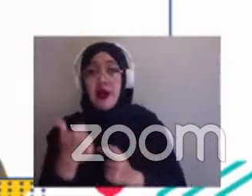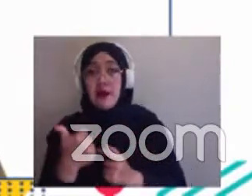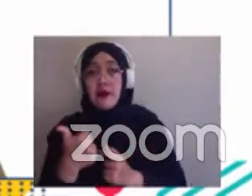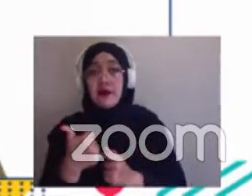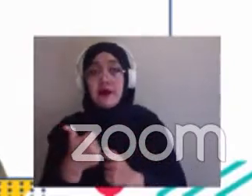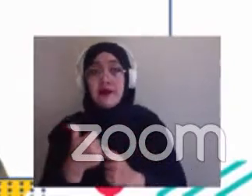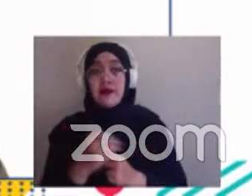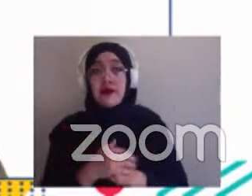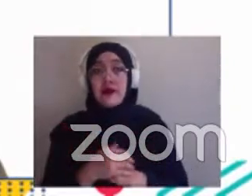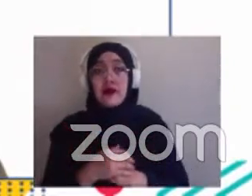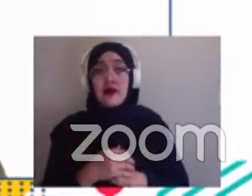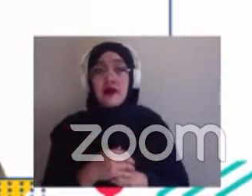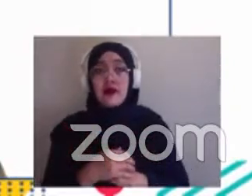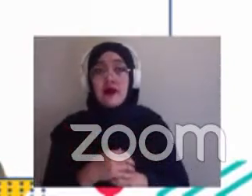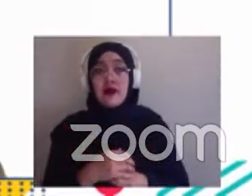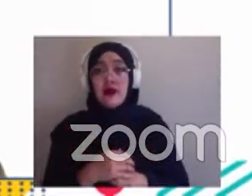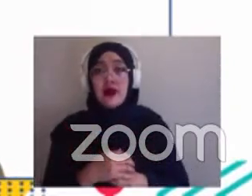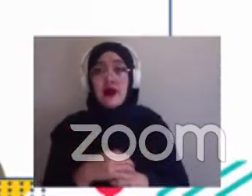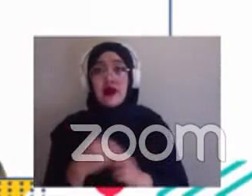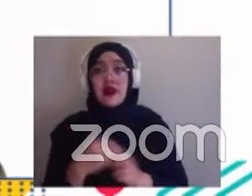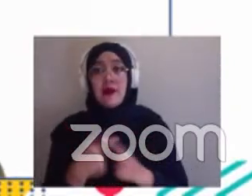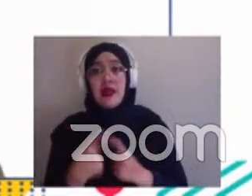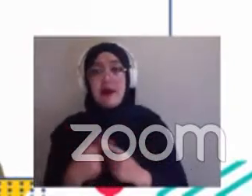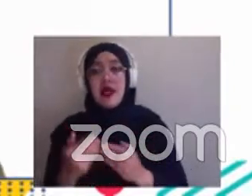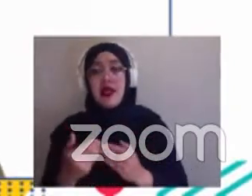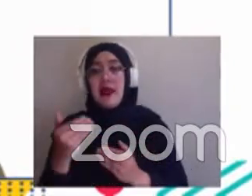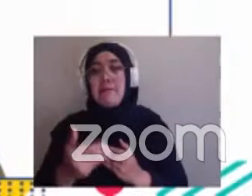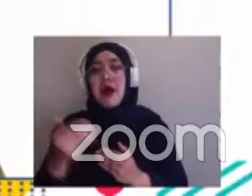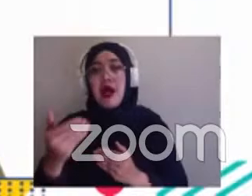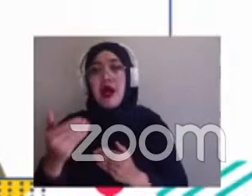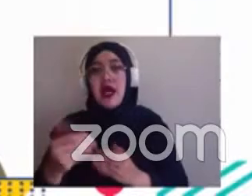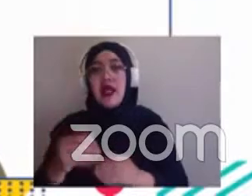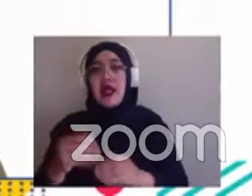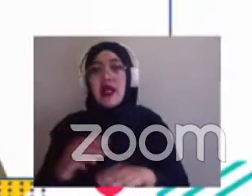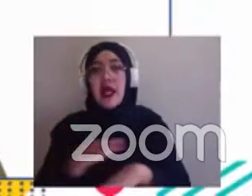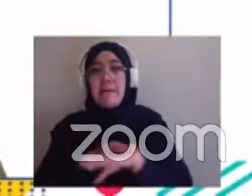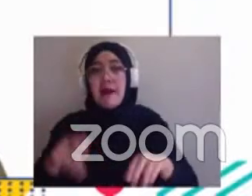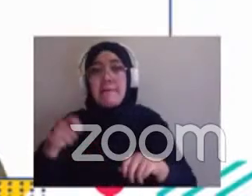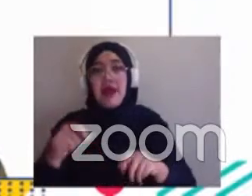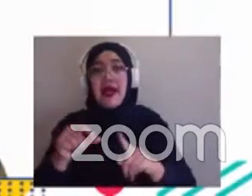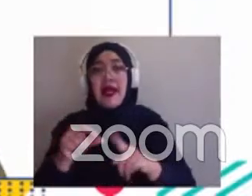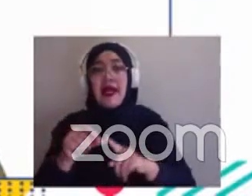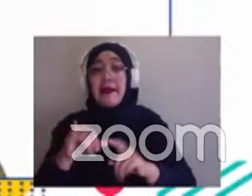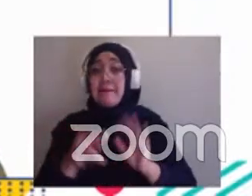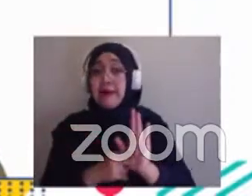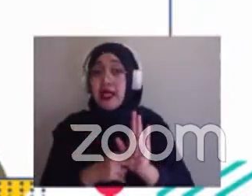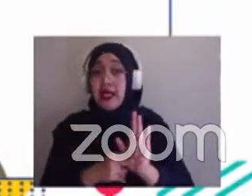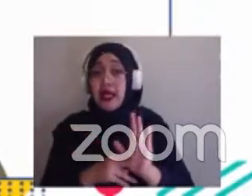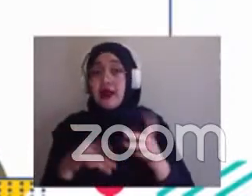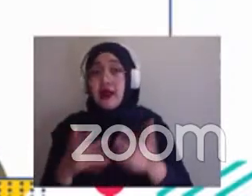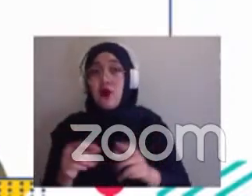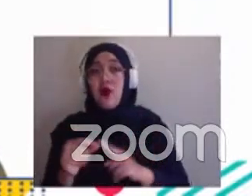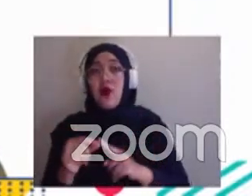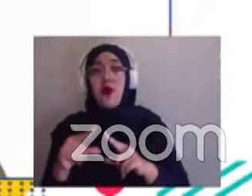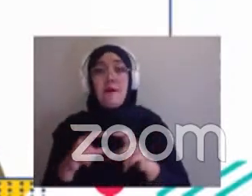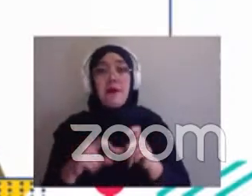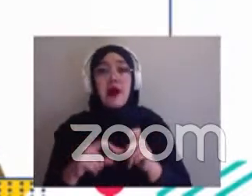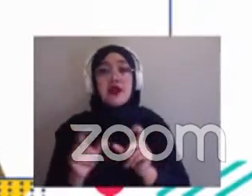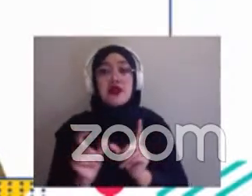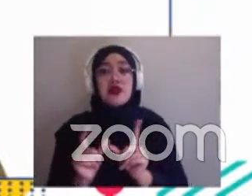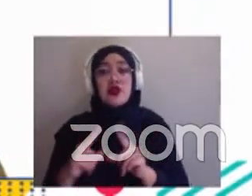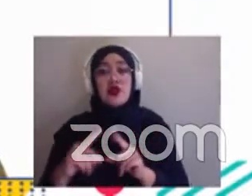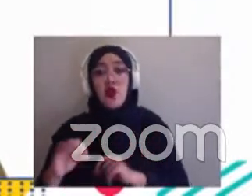layer atau security measure seperti penggunaan PIN ataupun password ataupun facial